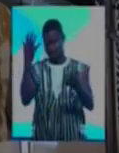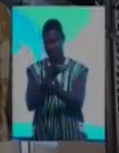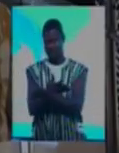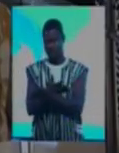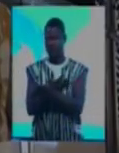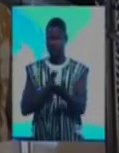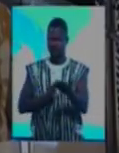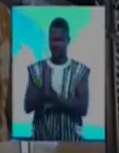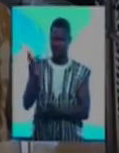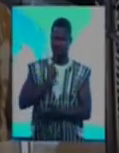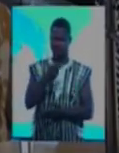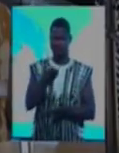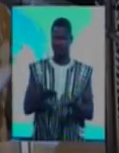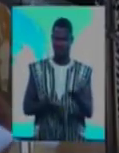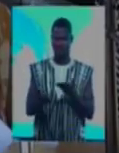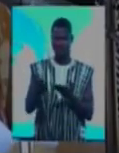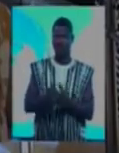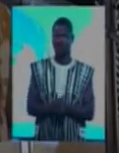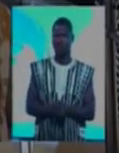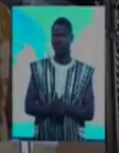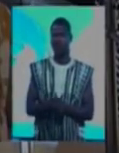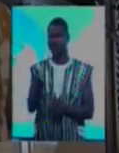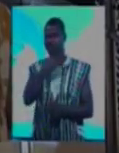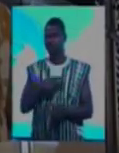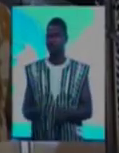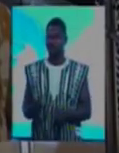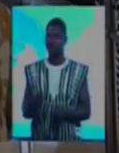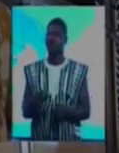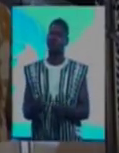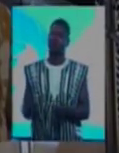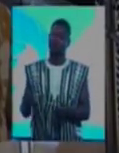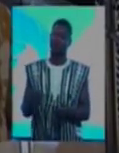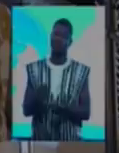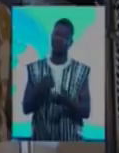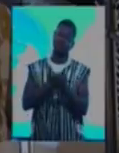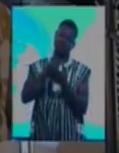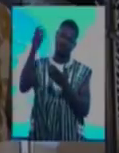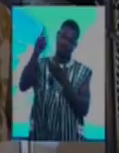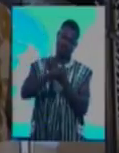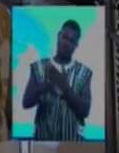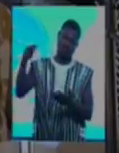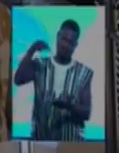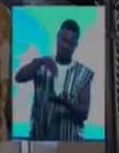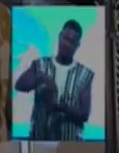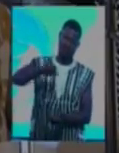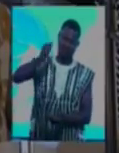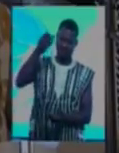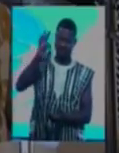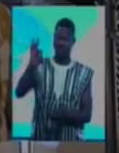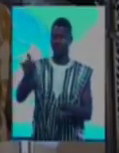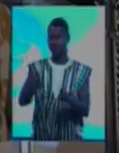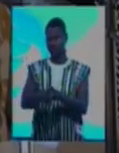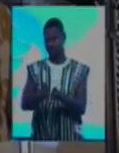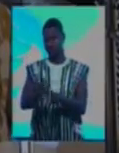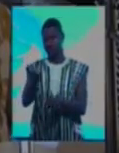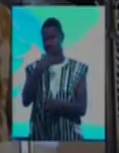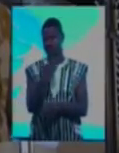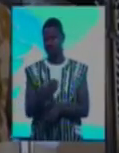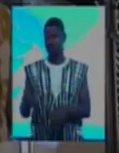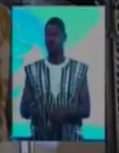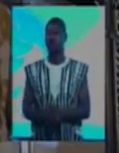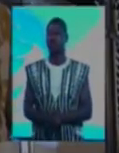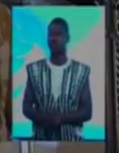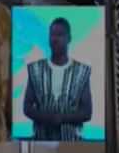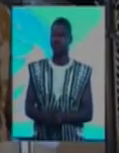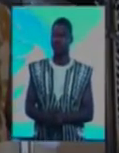nos services courant juillet 2019 pour des faits similaires. Celui-ci